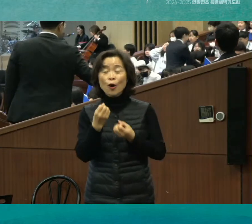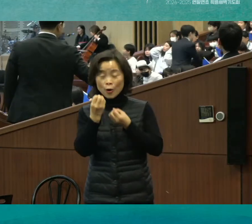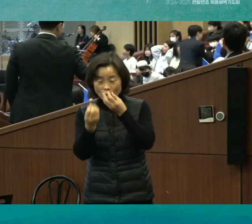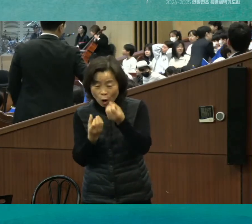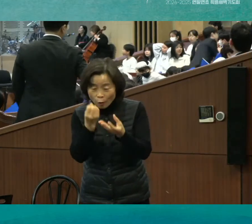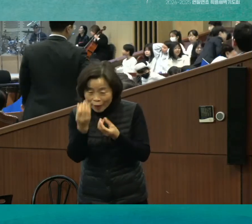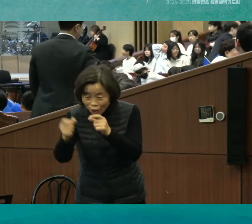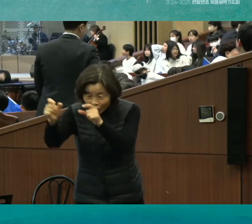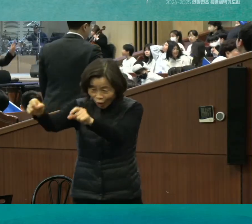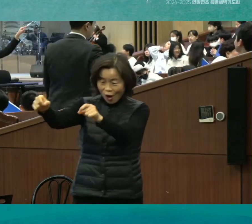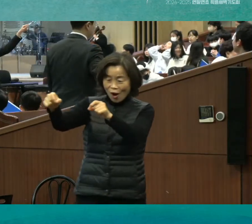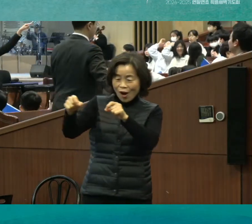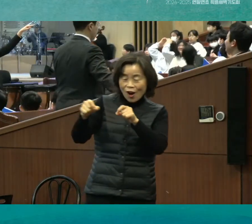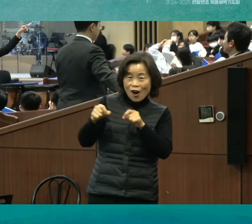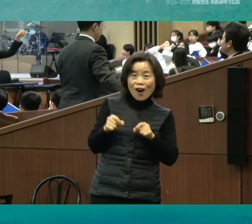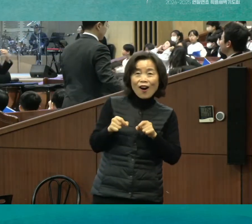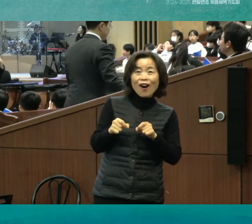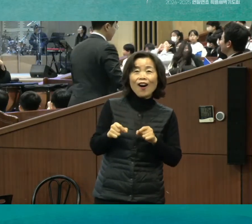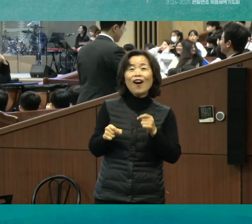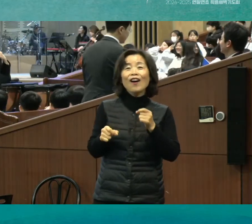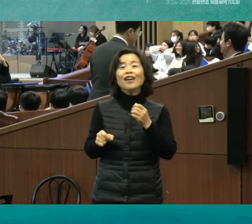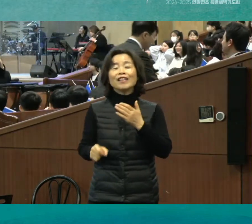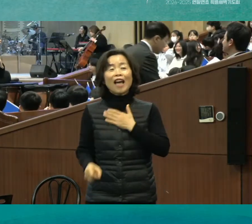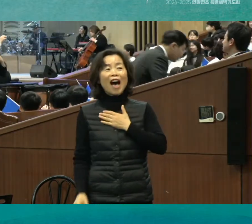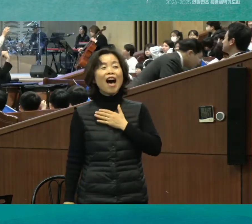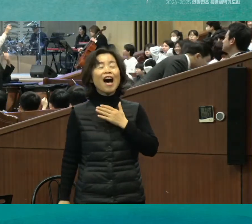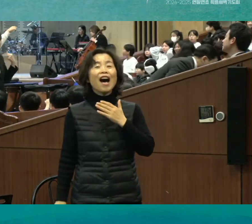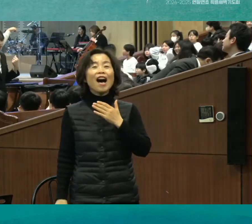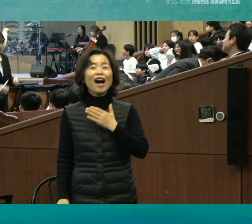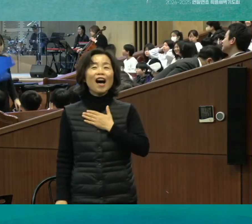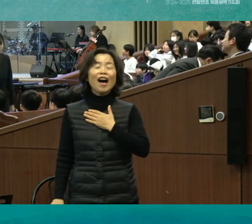베드로 고백처럼 난